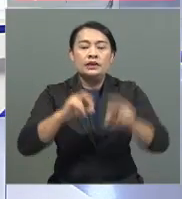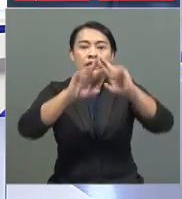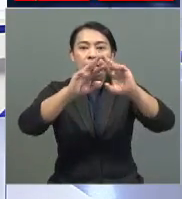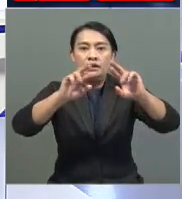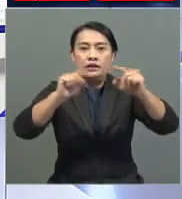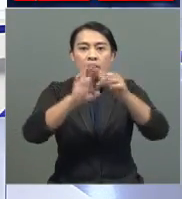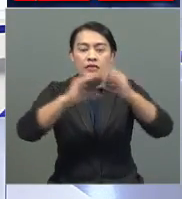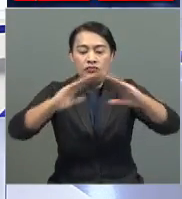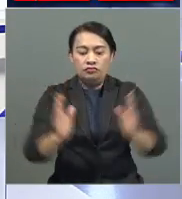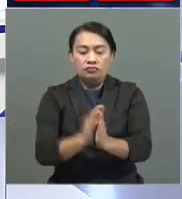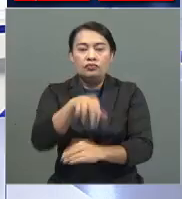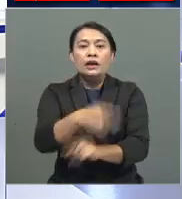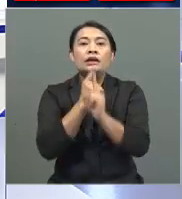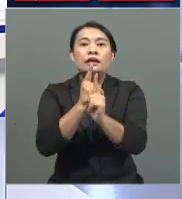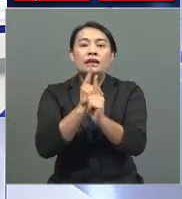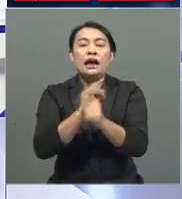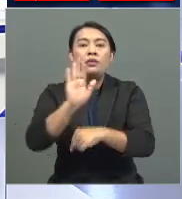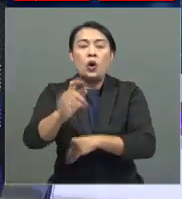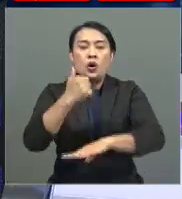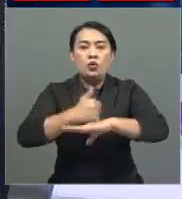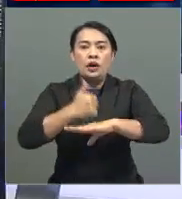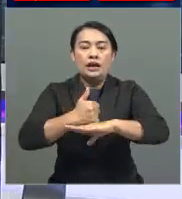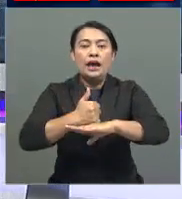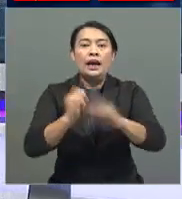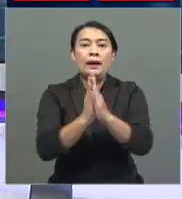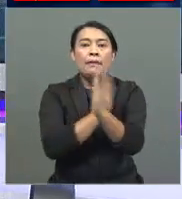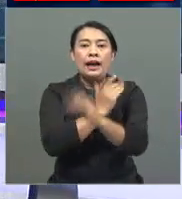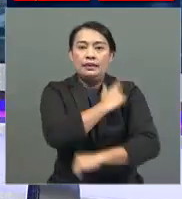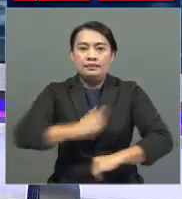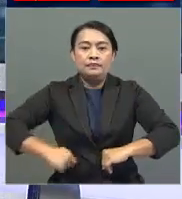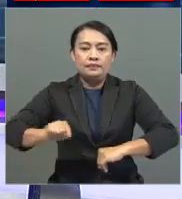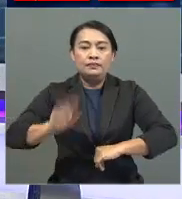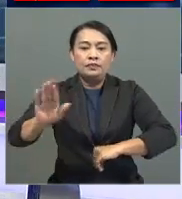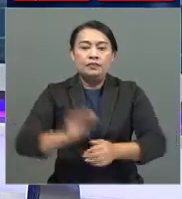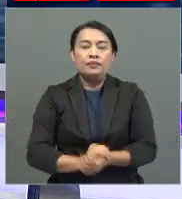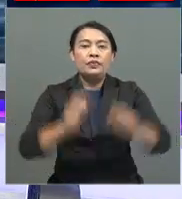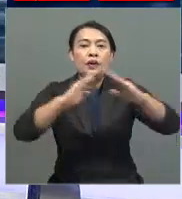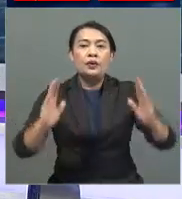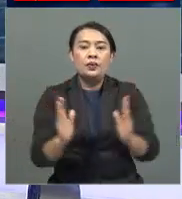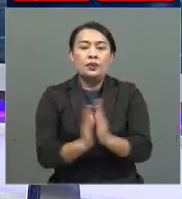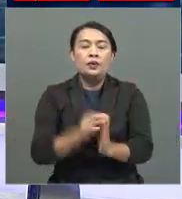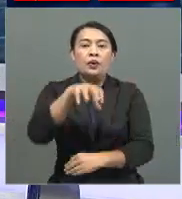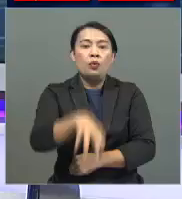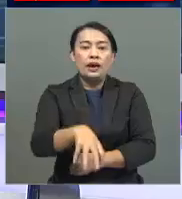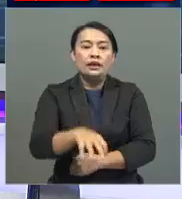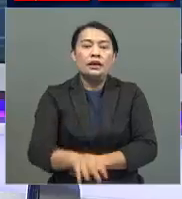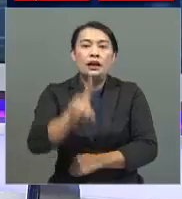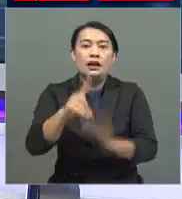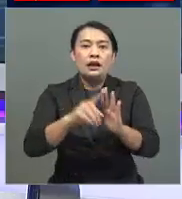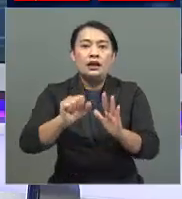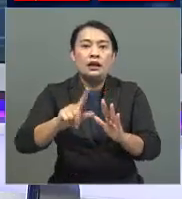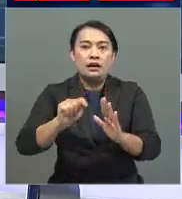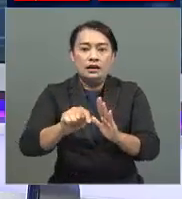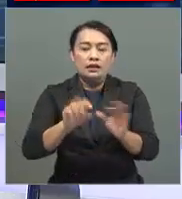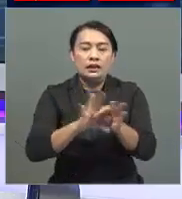ามพระดำริของสมเด็จพระสังฆราชซึ่งที่ทางวัดระฆังโคสิตารามนะคะก็ถือว่าเป็นโรงทานต้นแบบในการบริหารจัดการป้องกันโ